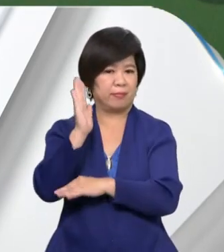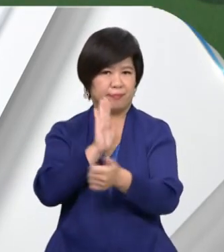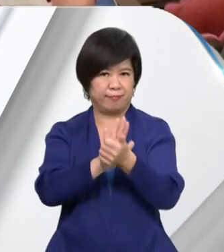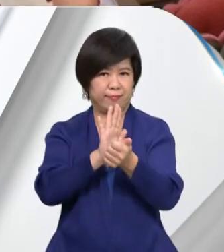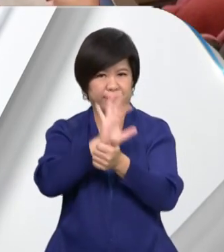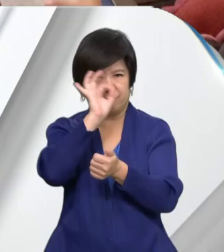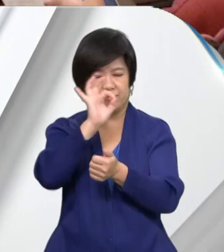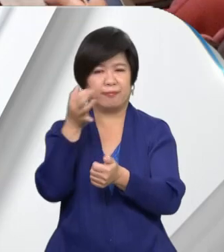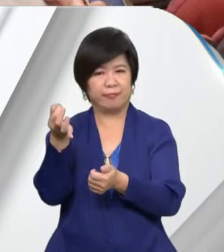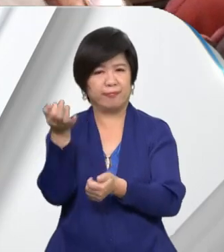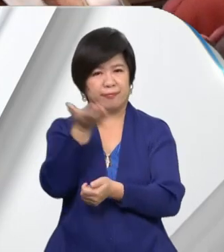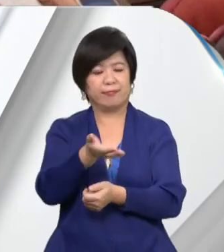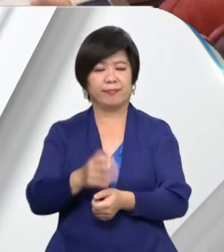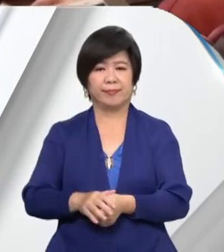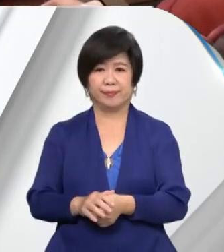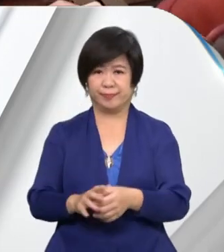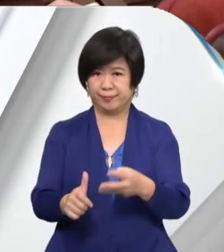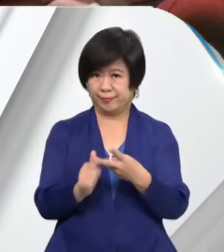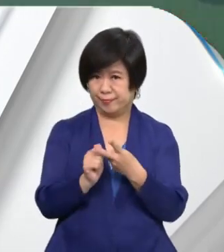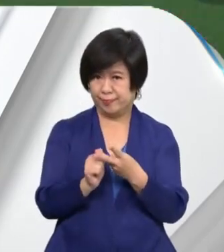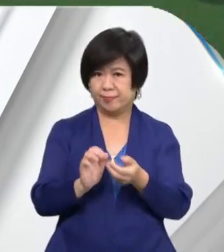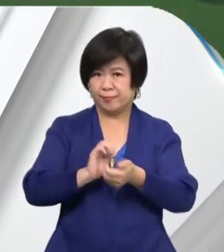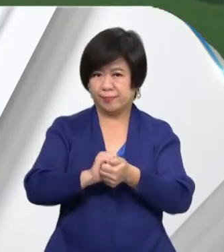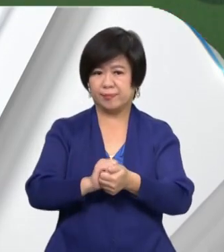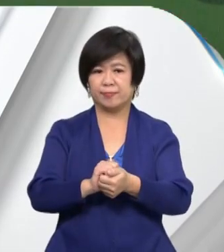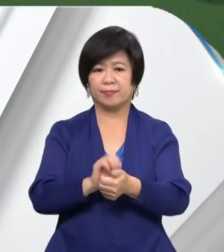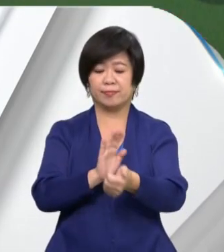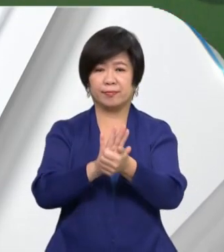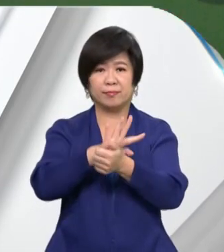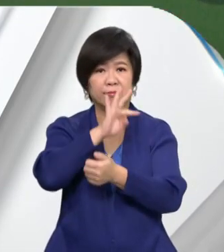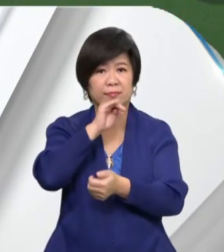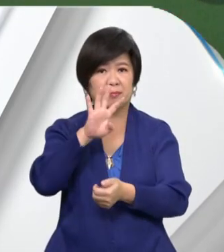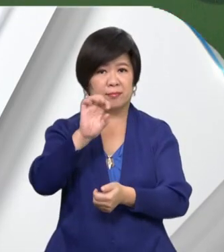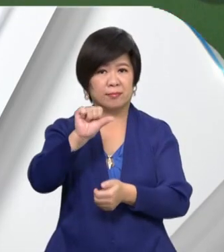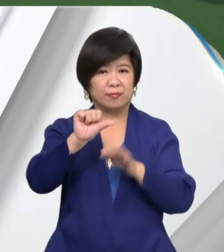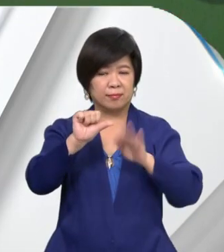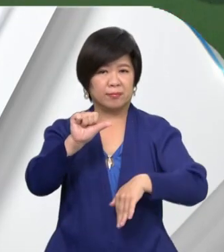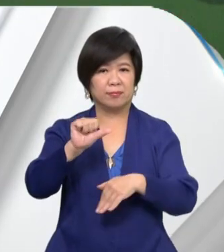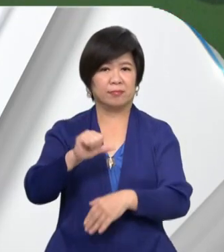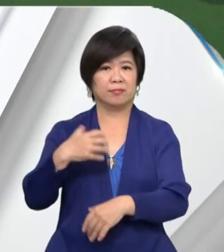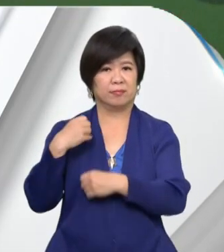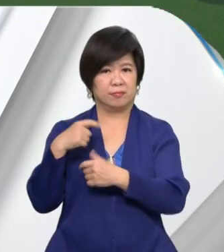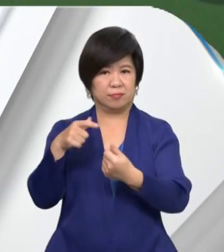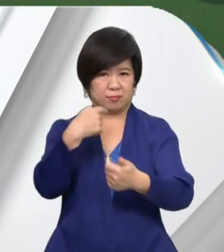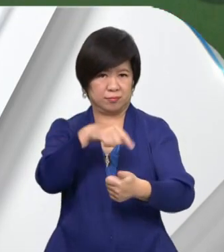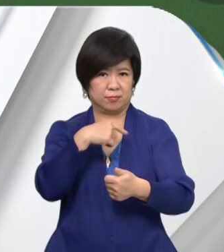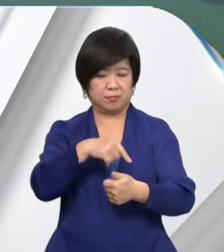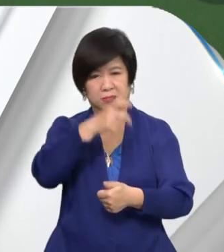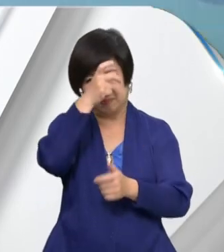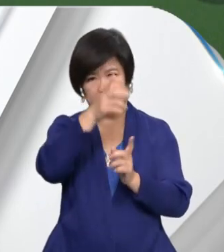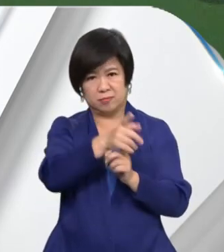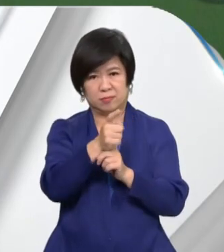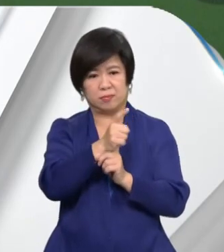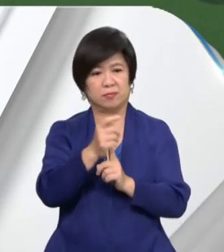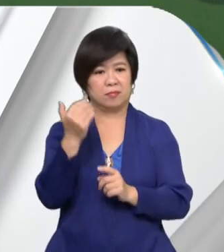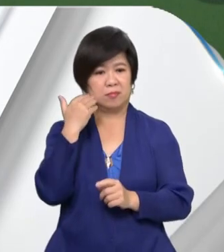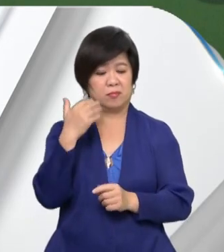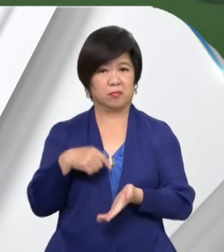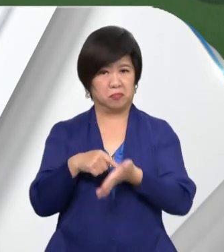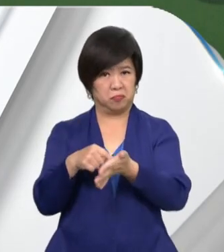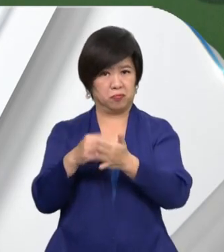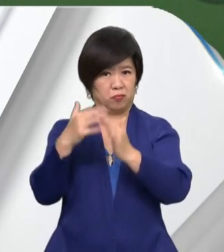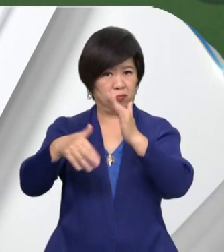到。第三，我们一定要让45岁以下的所有的军工教警校，只要你申请到学